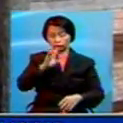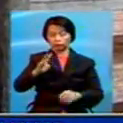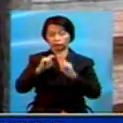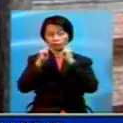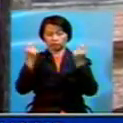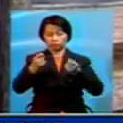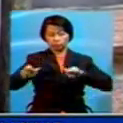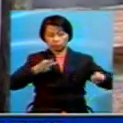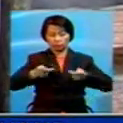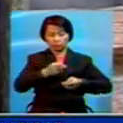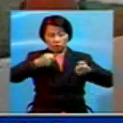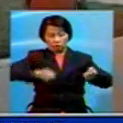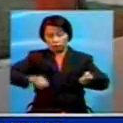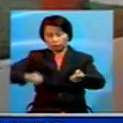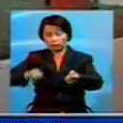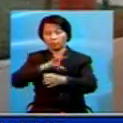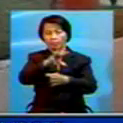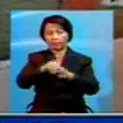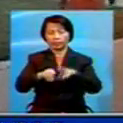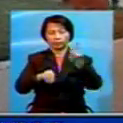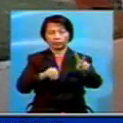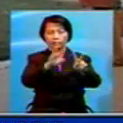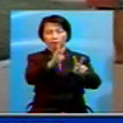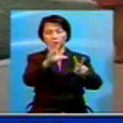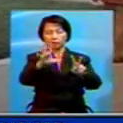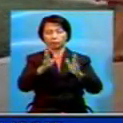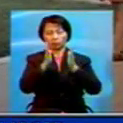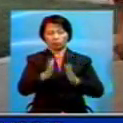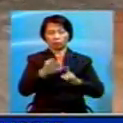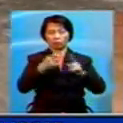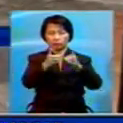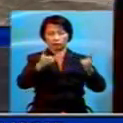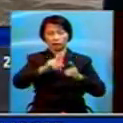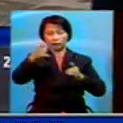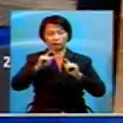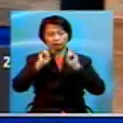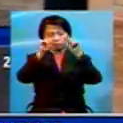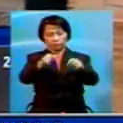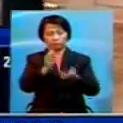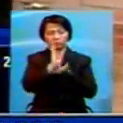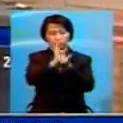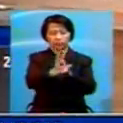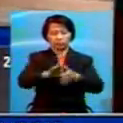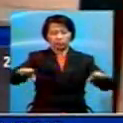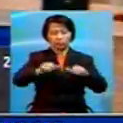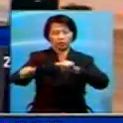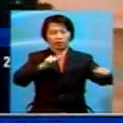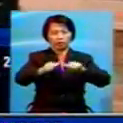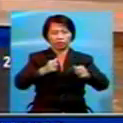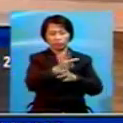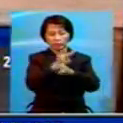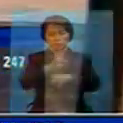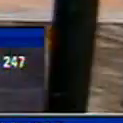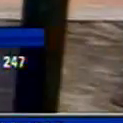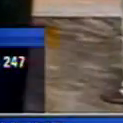pasukan kawalan denggi membabitkan 265 anggota dari daerah lain digerak untuk membantu menjalankan aktiviti kawalan